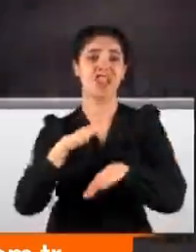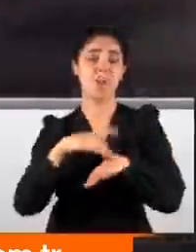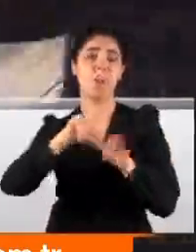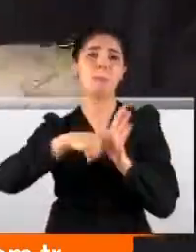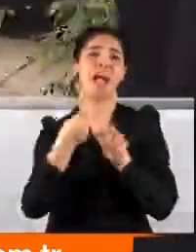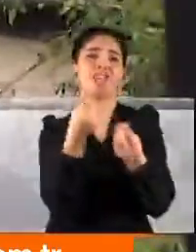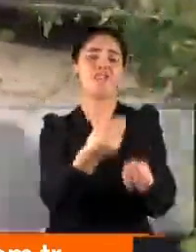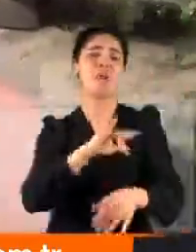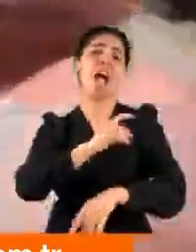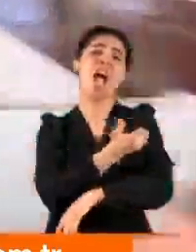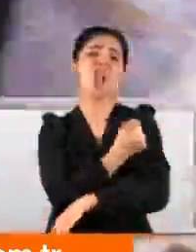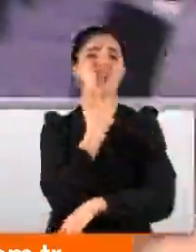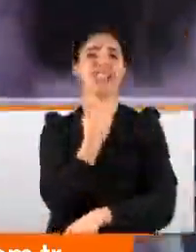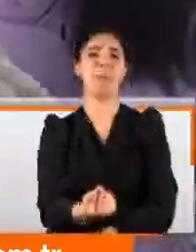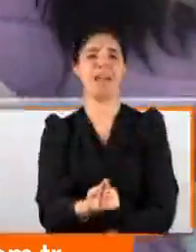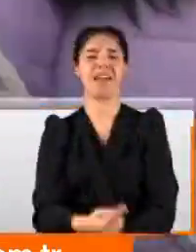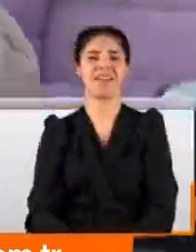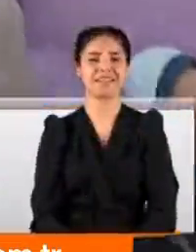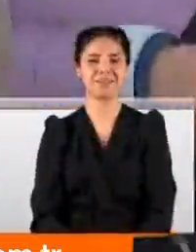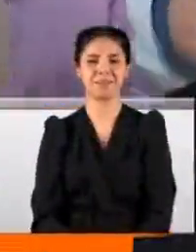Olmaz, buyurun. Afiyet olsun.